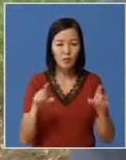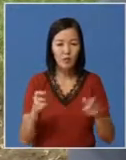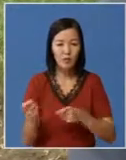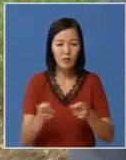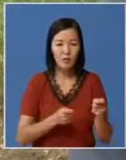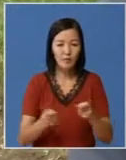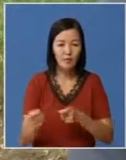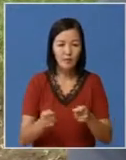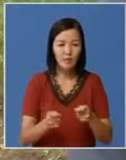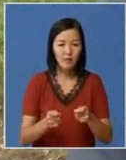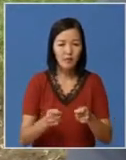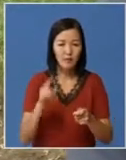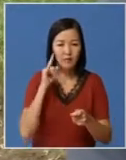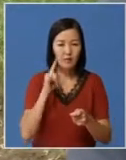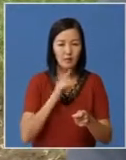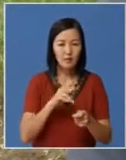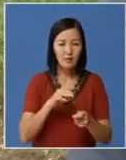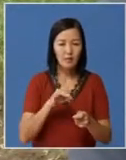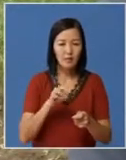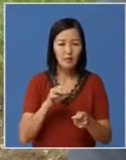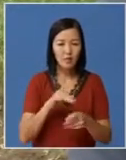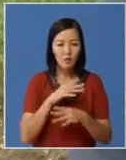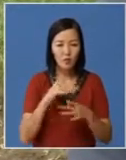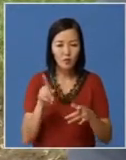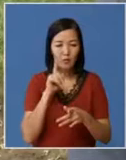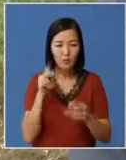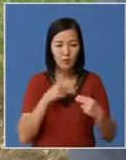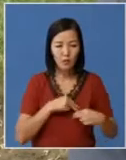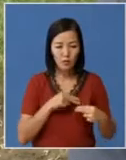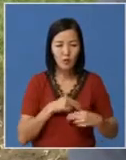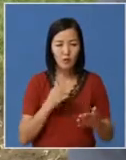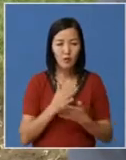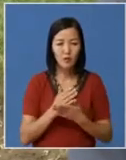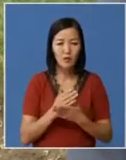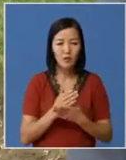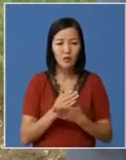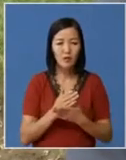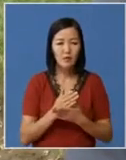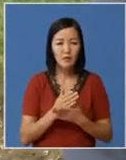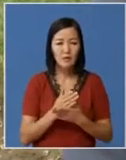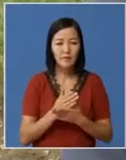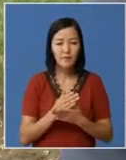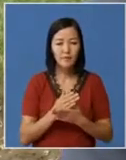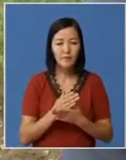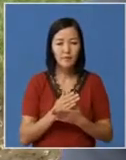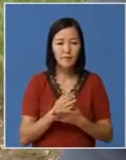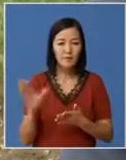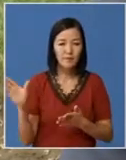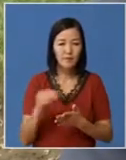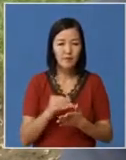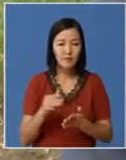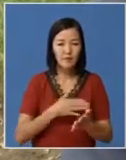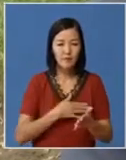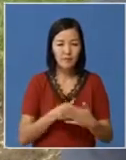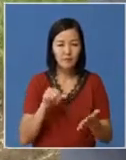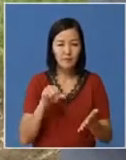Акимат, телеком. Телекоме тоже много молодежи у нас. Так сказать, бездейственной молодежи у нас нету. Можно с